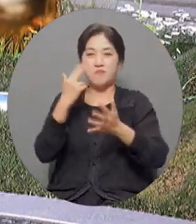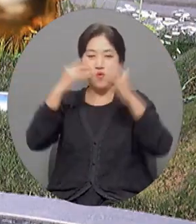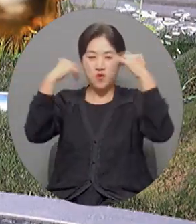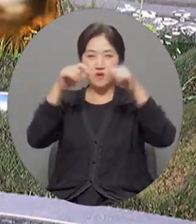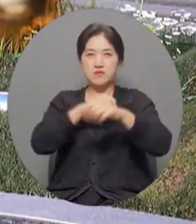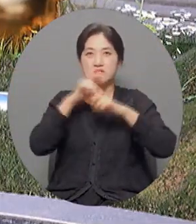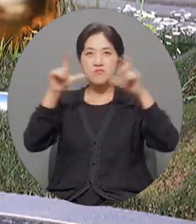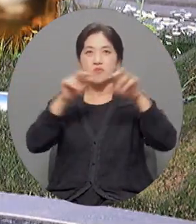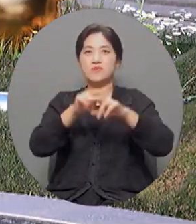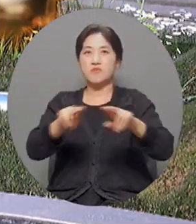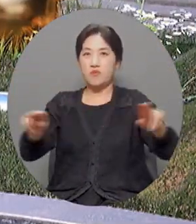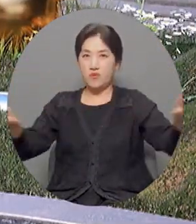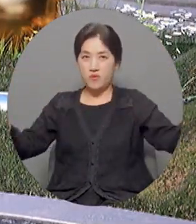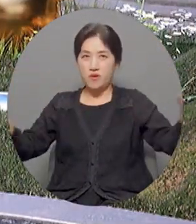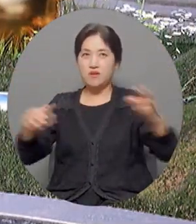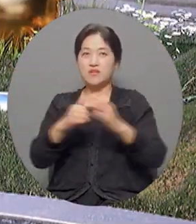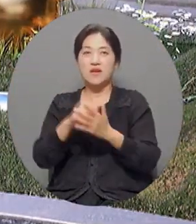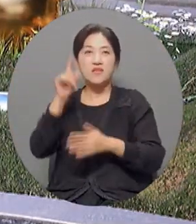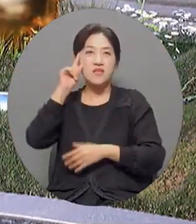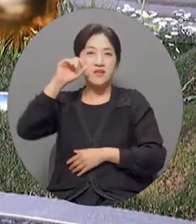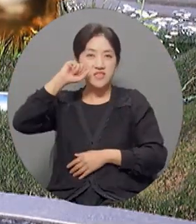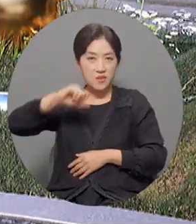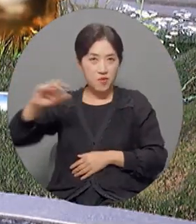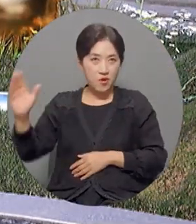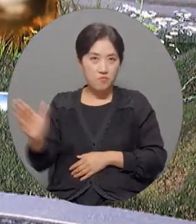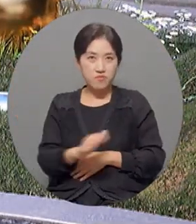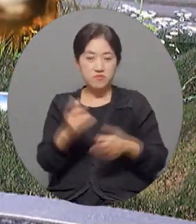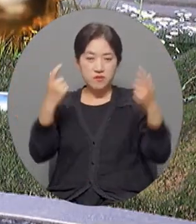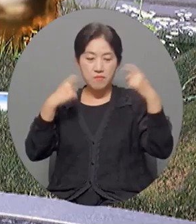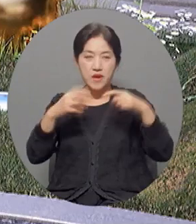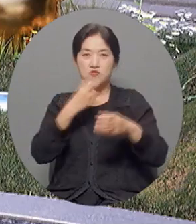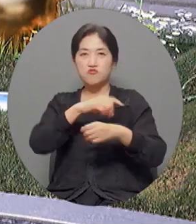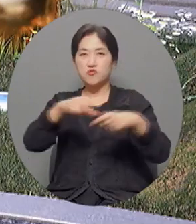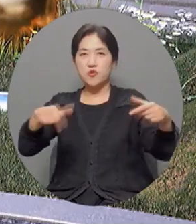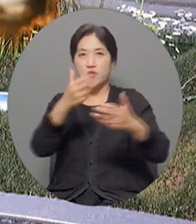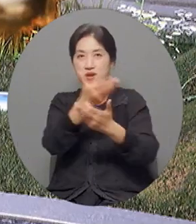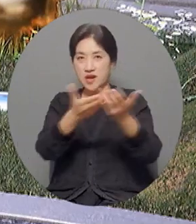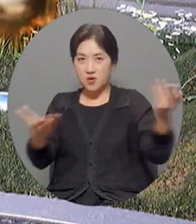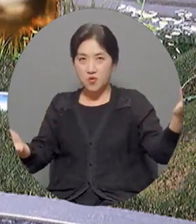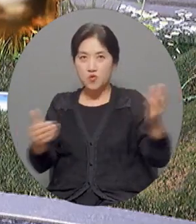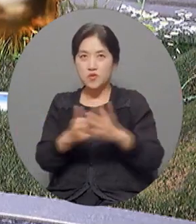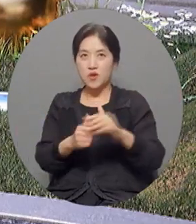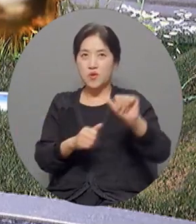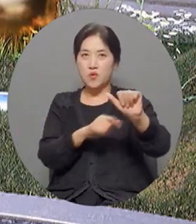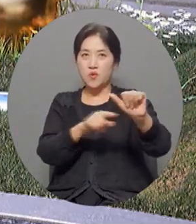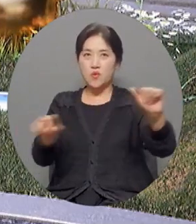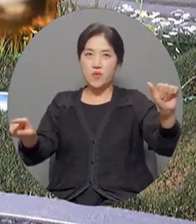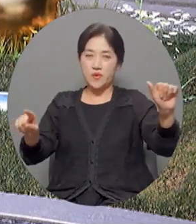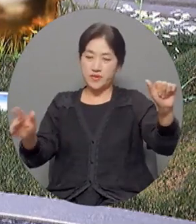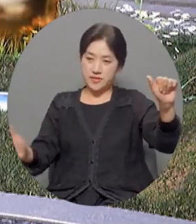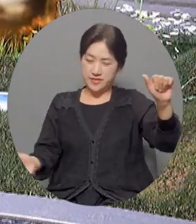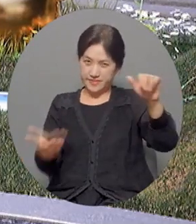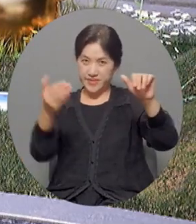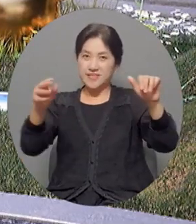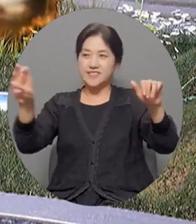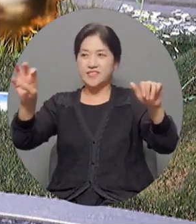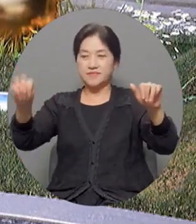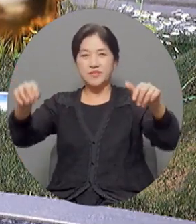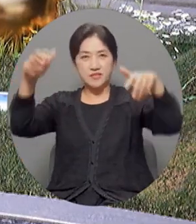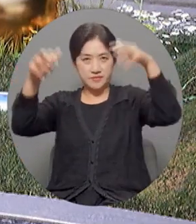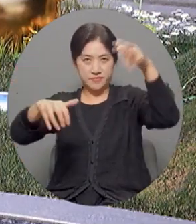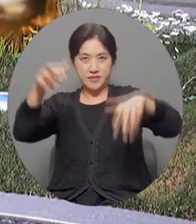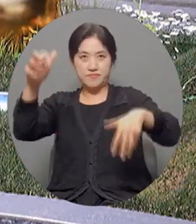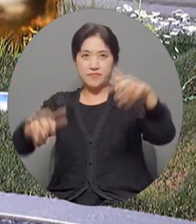폭염특보는 모두 해제가 됐고요. 내일 새벽부터 밤사이 수도권과 강원도에는 5에서 많게는 40mm가량의